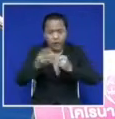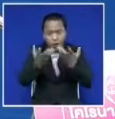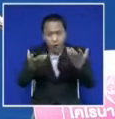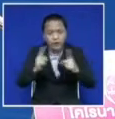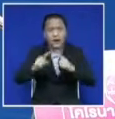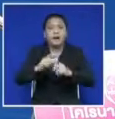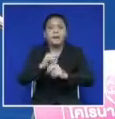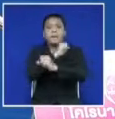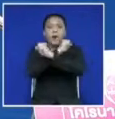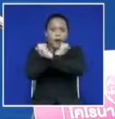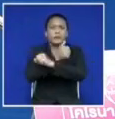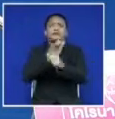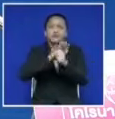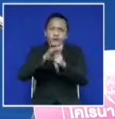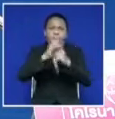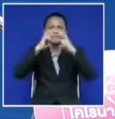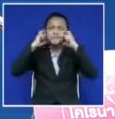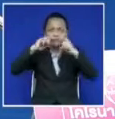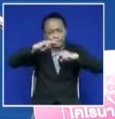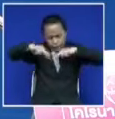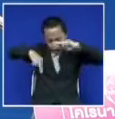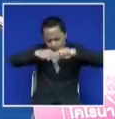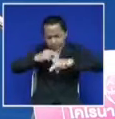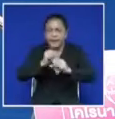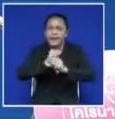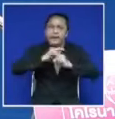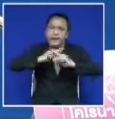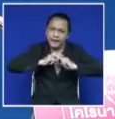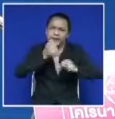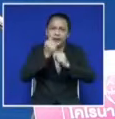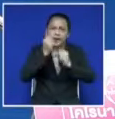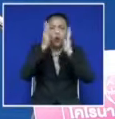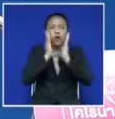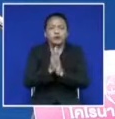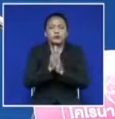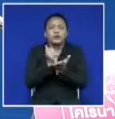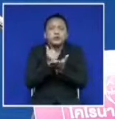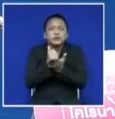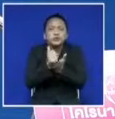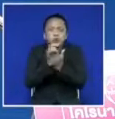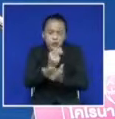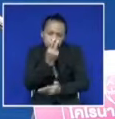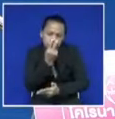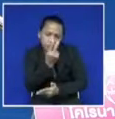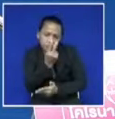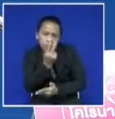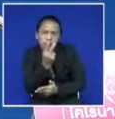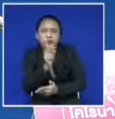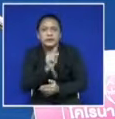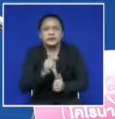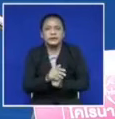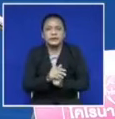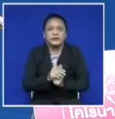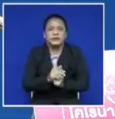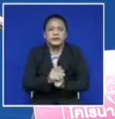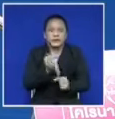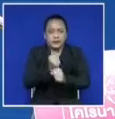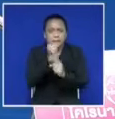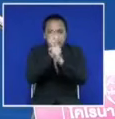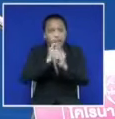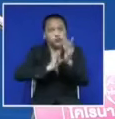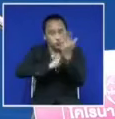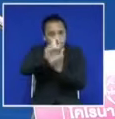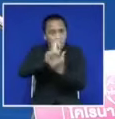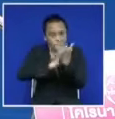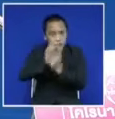รณ์ป้องกันเพียงพอมีการดูแลตัวเองอย่างดีและที่สำคัญคือมีคนคอยเขาจะมีคนคอยสังเกตด้วยว่าประพฤติปฏิบัติถูกต้อง